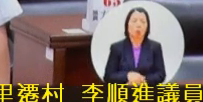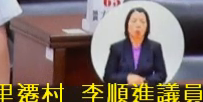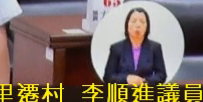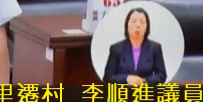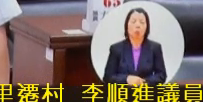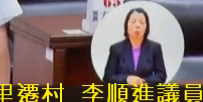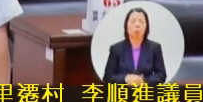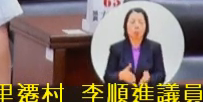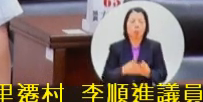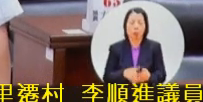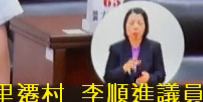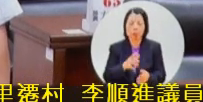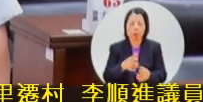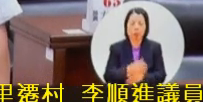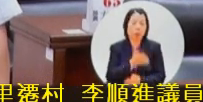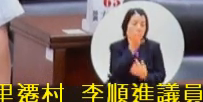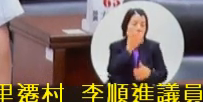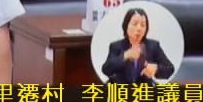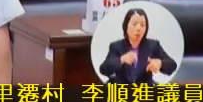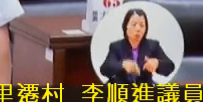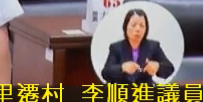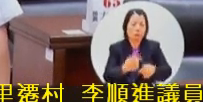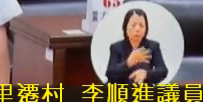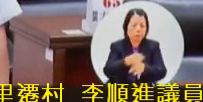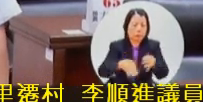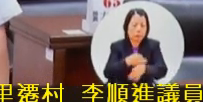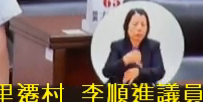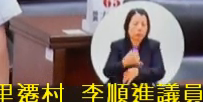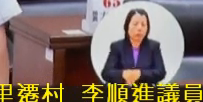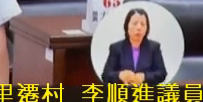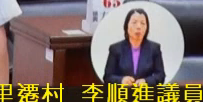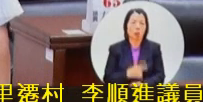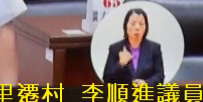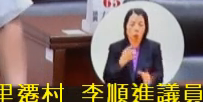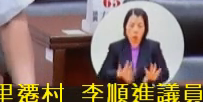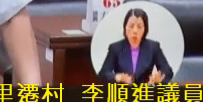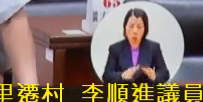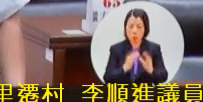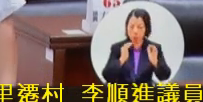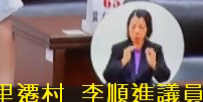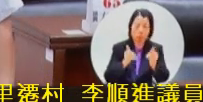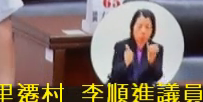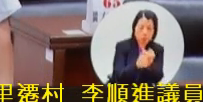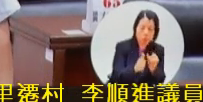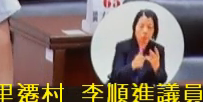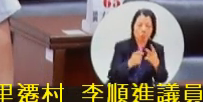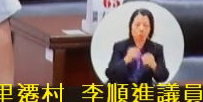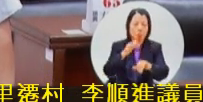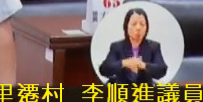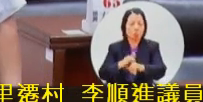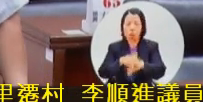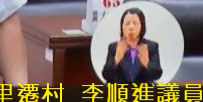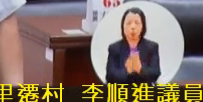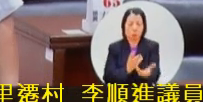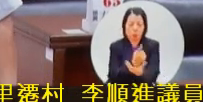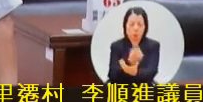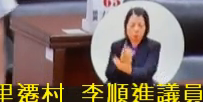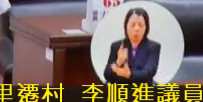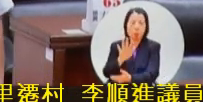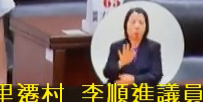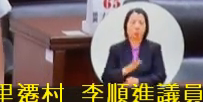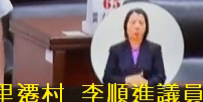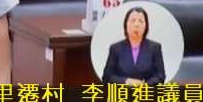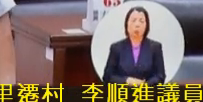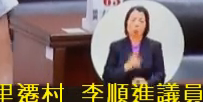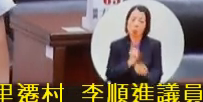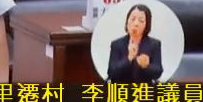了、啊、我记得我这几年哈、啊，婚丧喜庆都有参加，我看那种我们那种殡葬